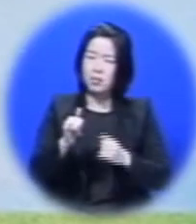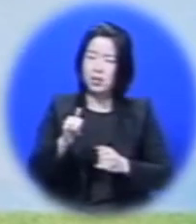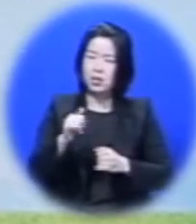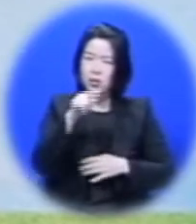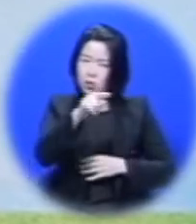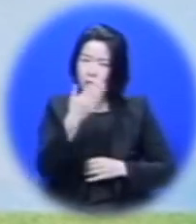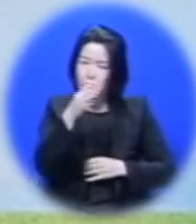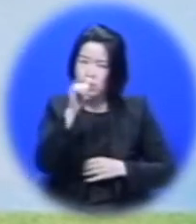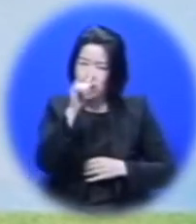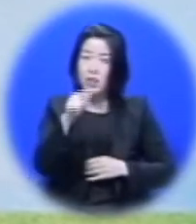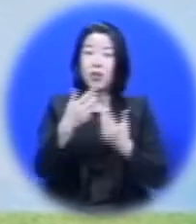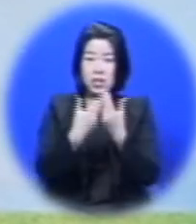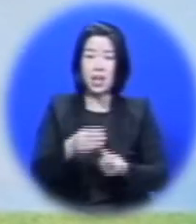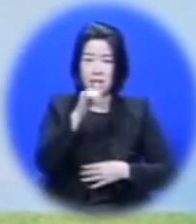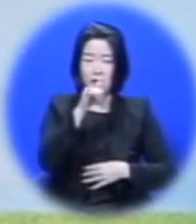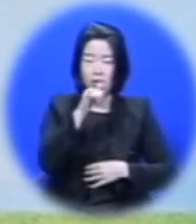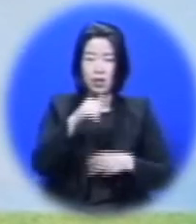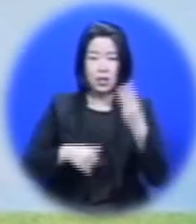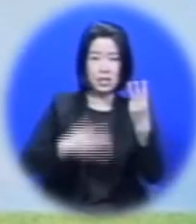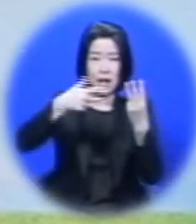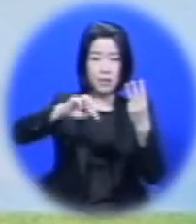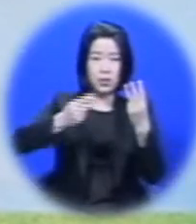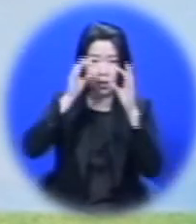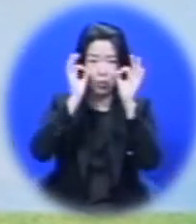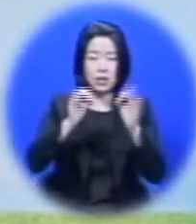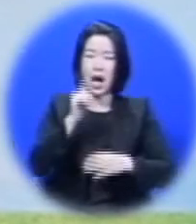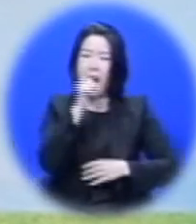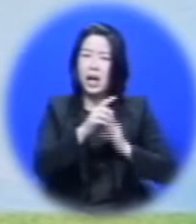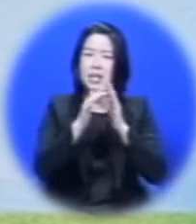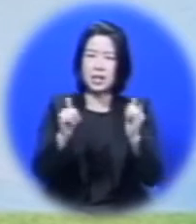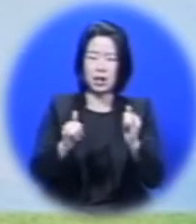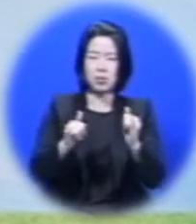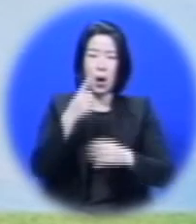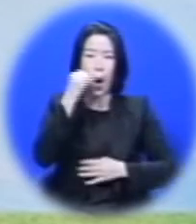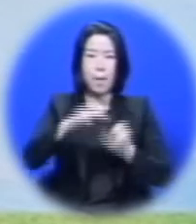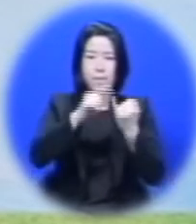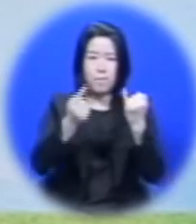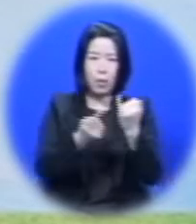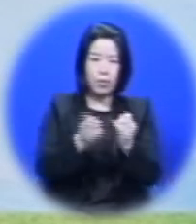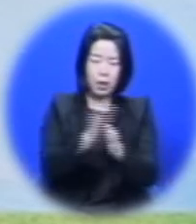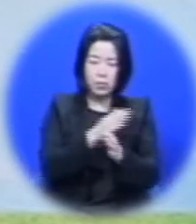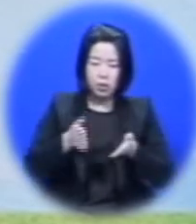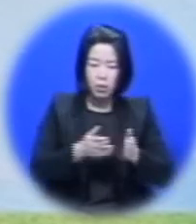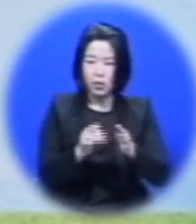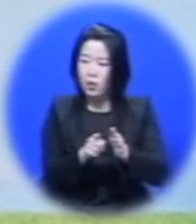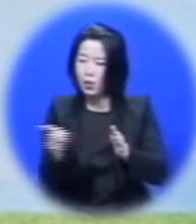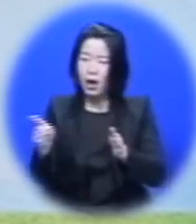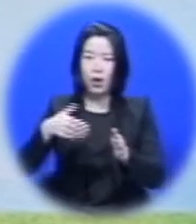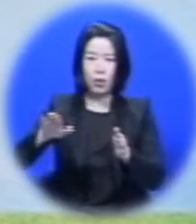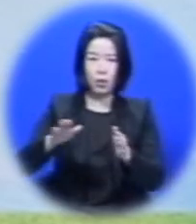경우를 우리도 보잖아요. 3절에 보니까 악한 사람은 모태에서부터 곁길로